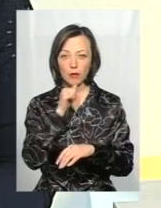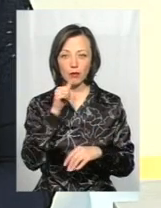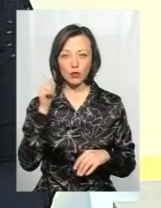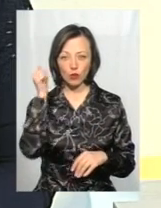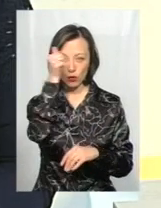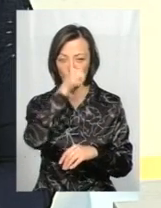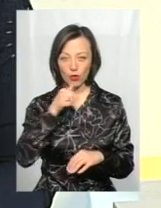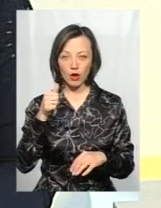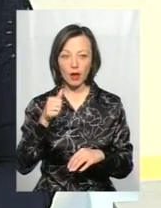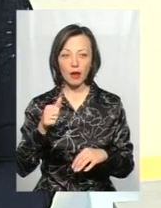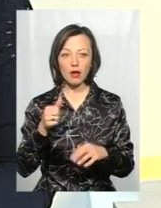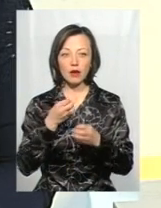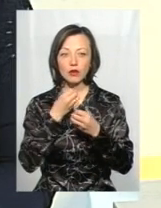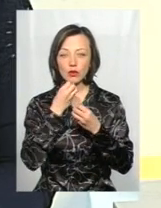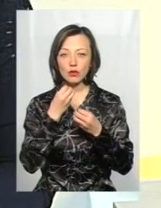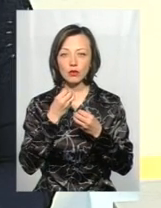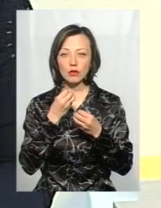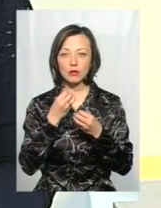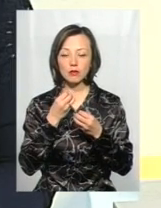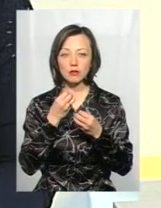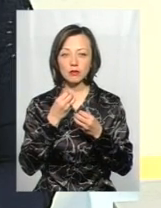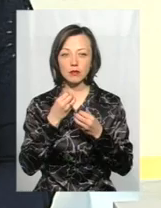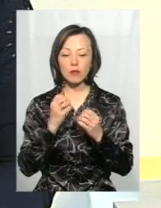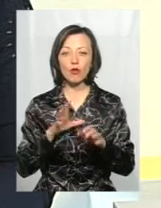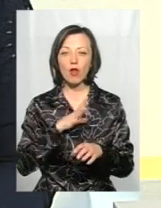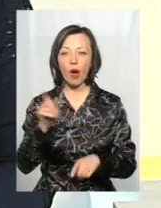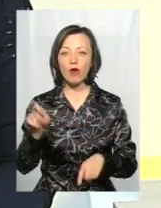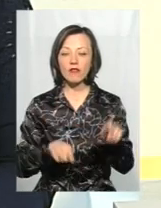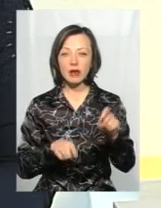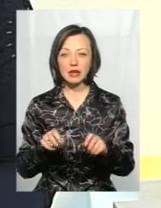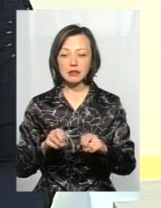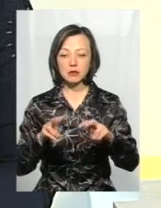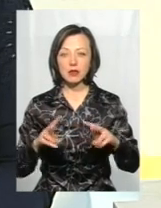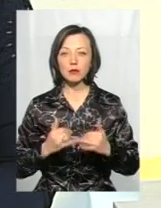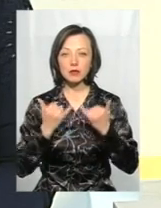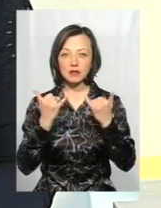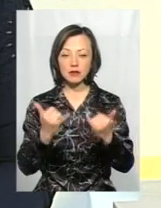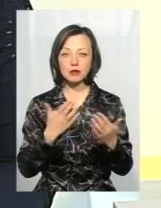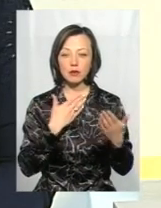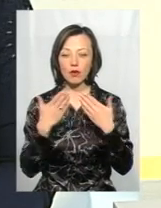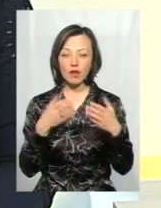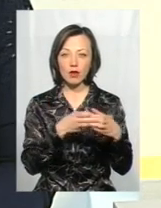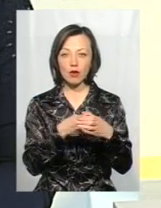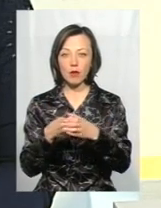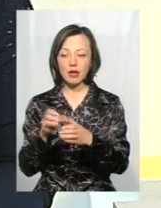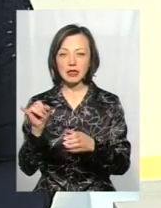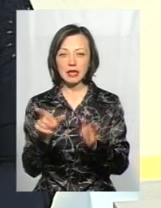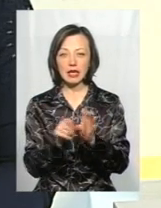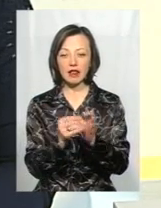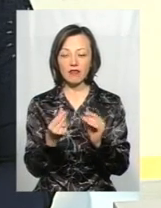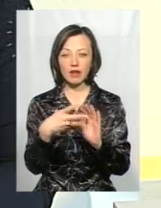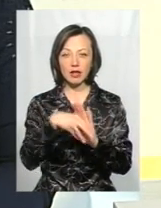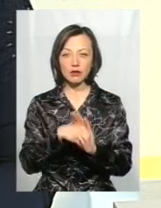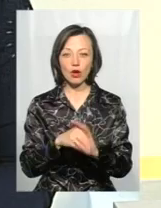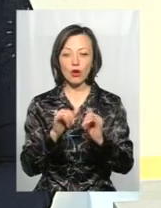року проєкт «Добре» проводив конференцію спеціально присвячену спілкуванню громад і інвесторів щодо